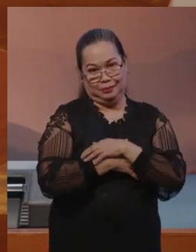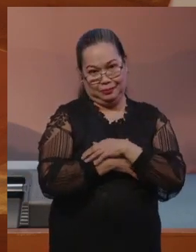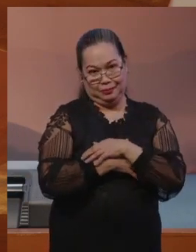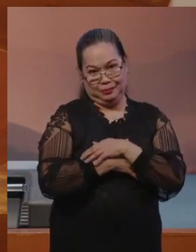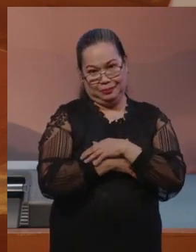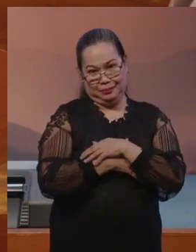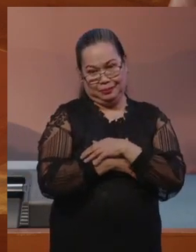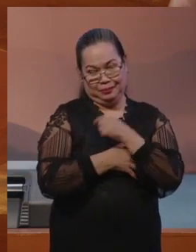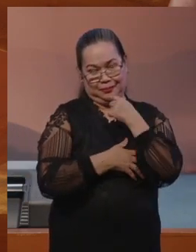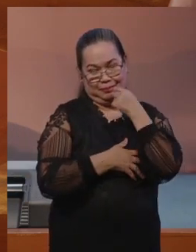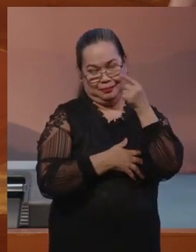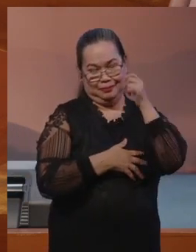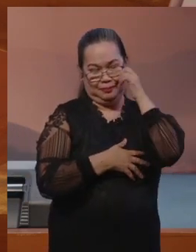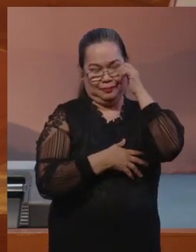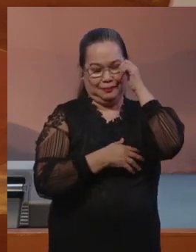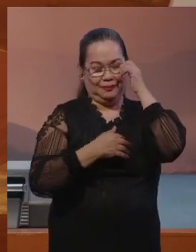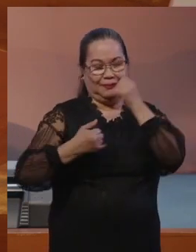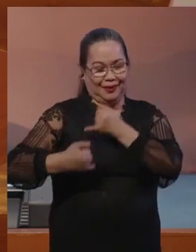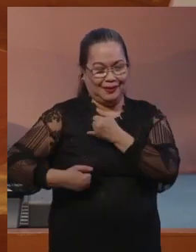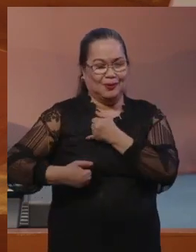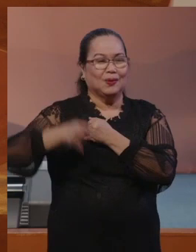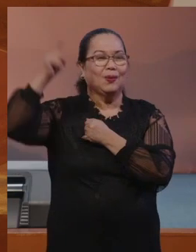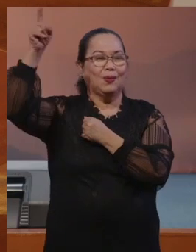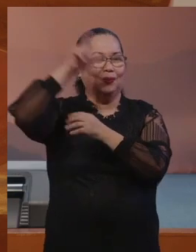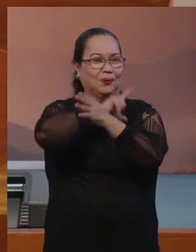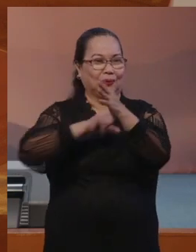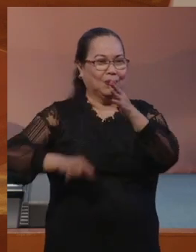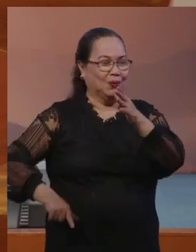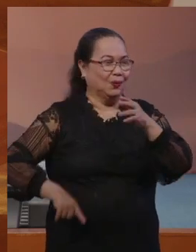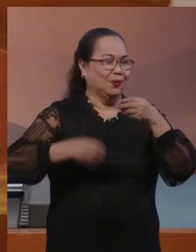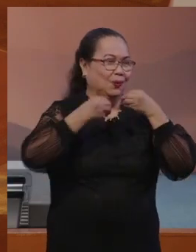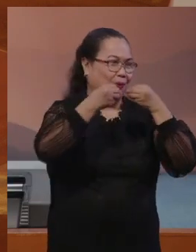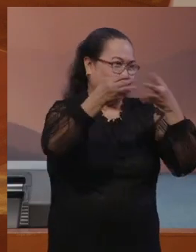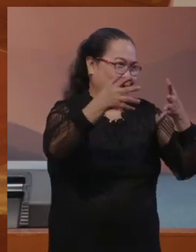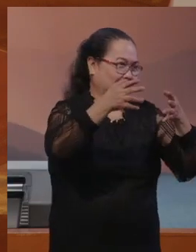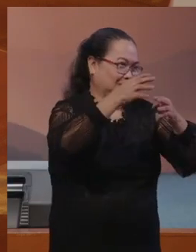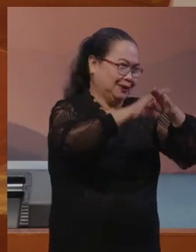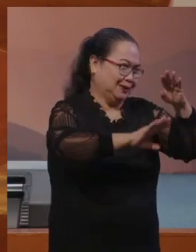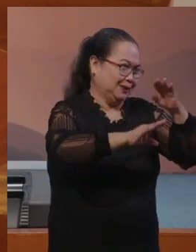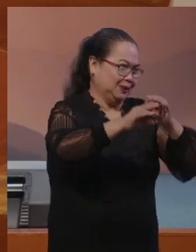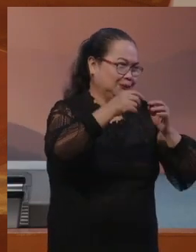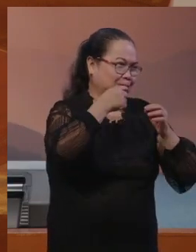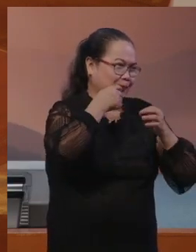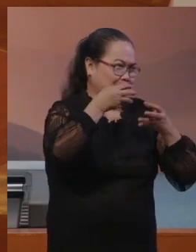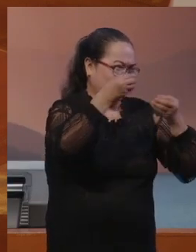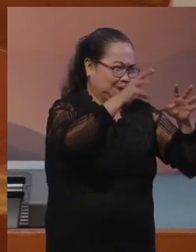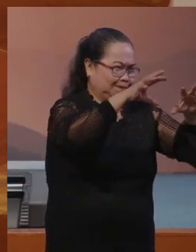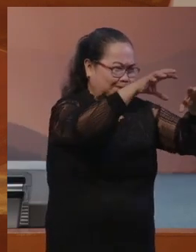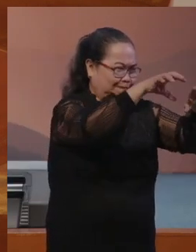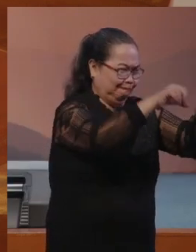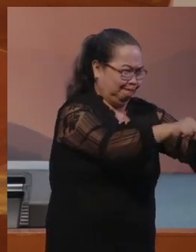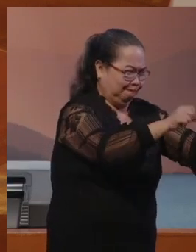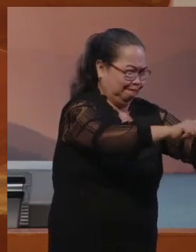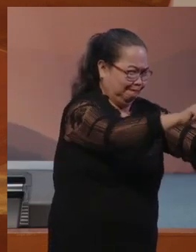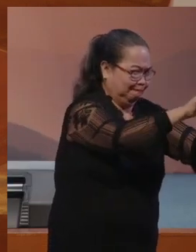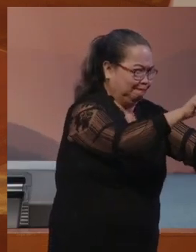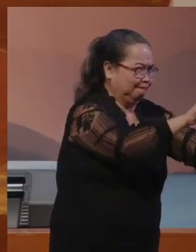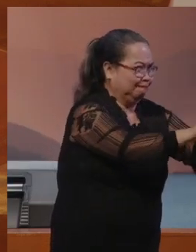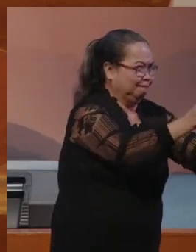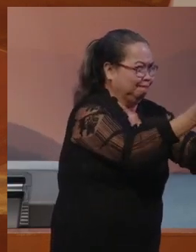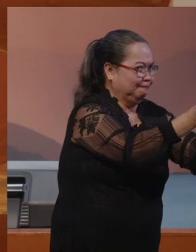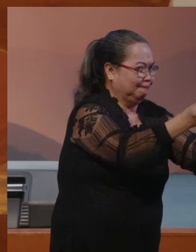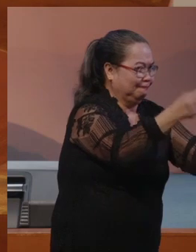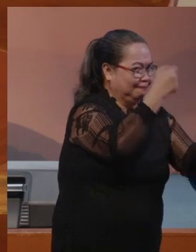So, they said to Joshua, truly the Lord has given all the land into our hands, and also all the inhabitants of the land melt